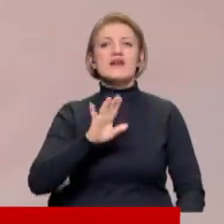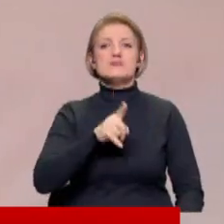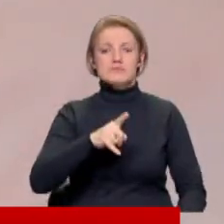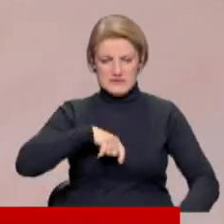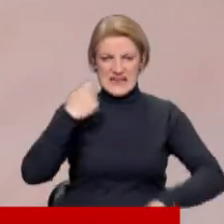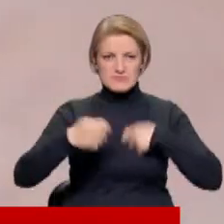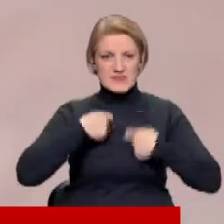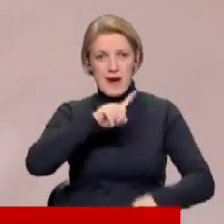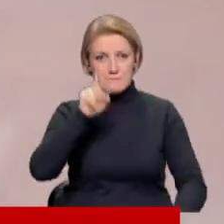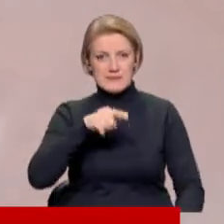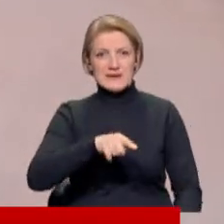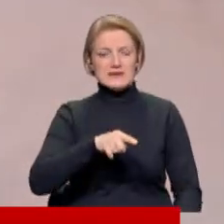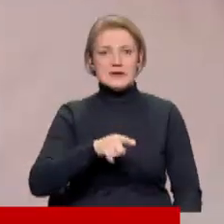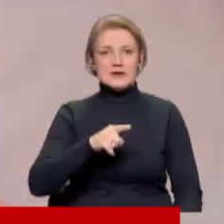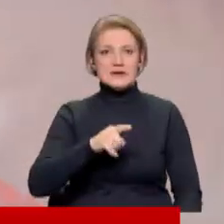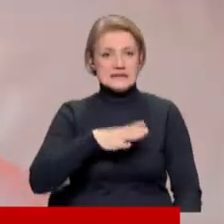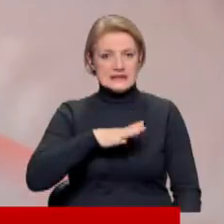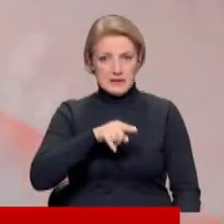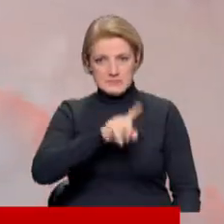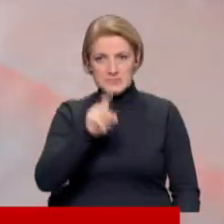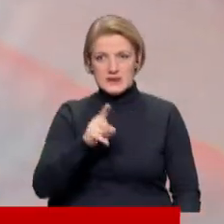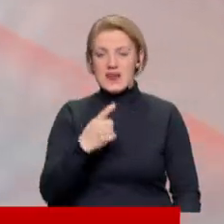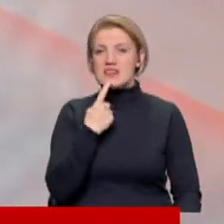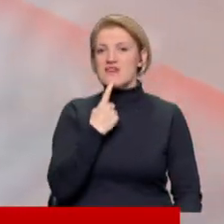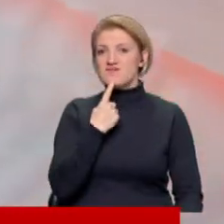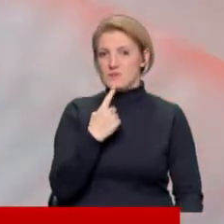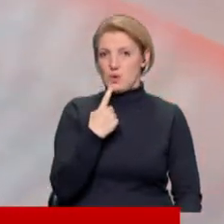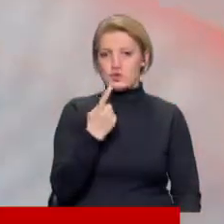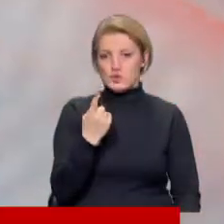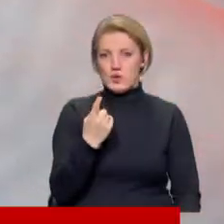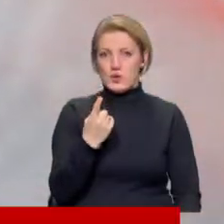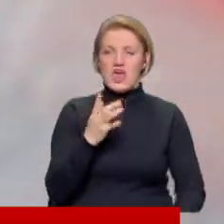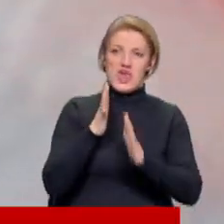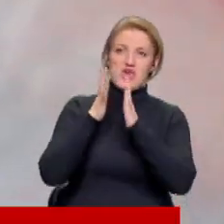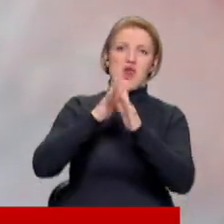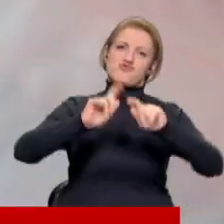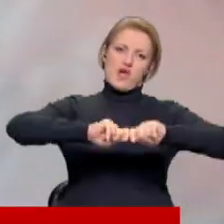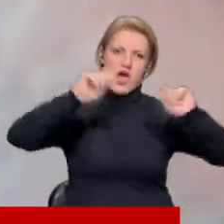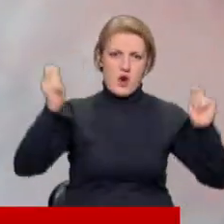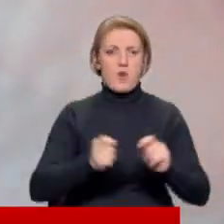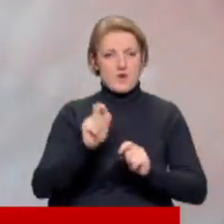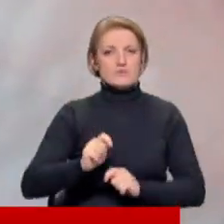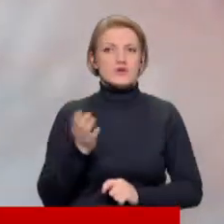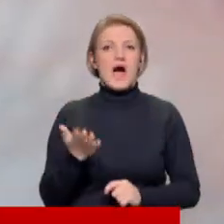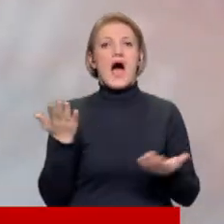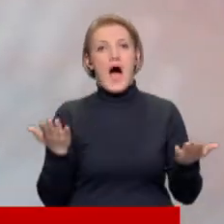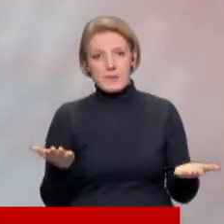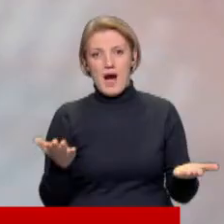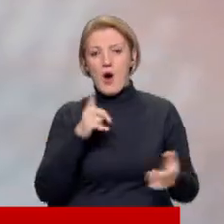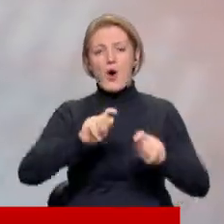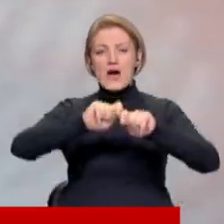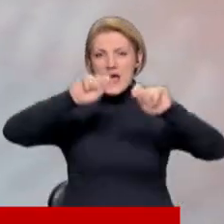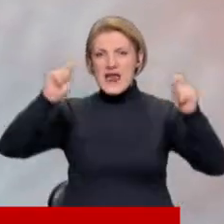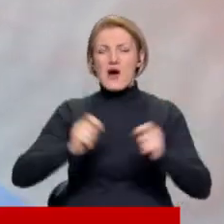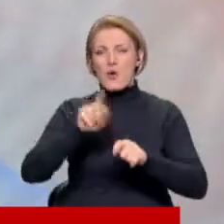saçma sapan istekler mi acaba lafa geldiğinde ihracatta rekor kırıyoruz ama o